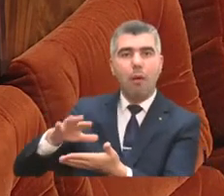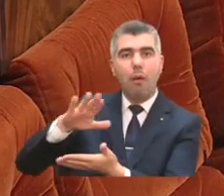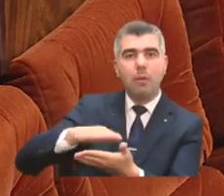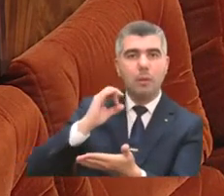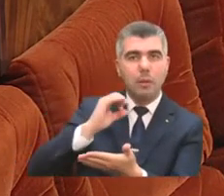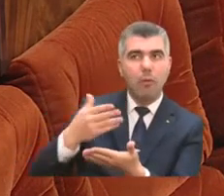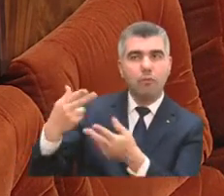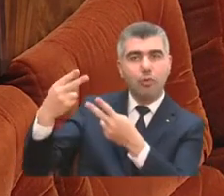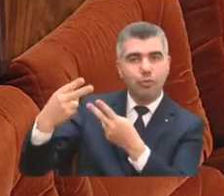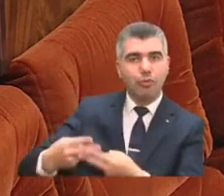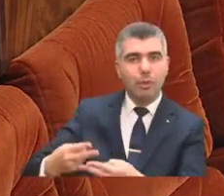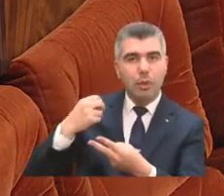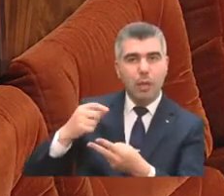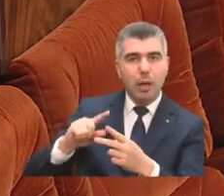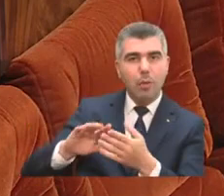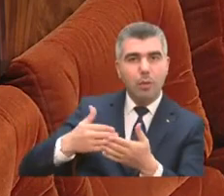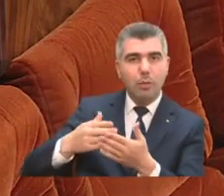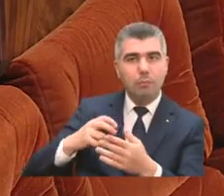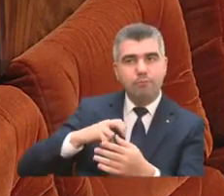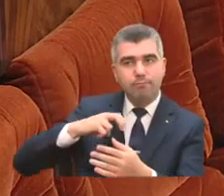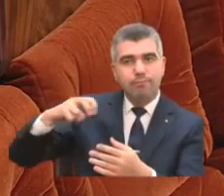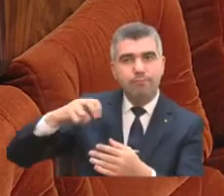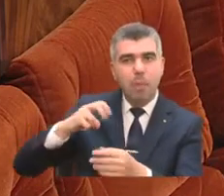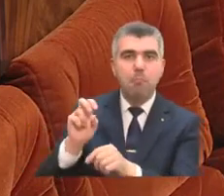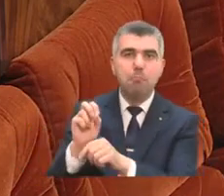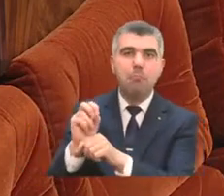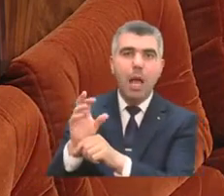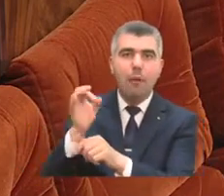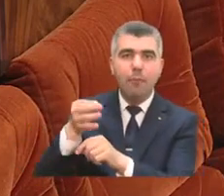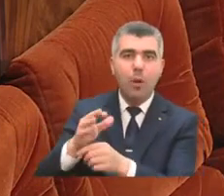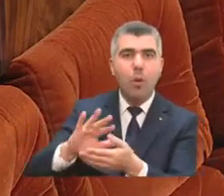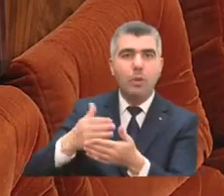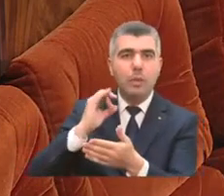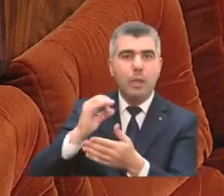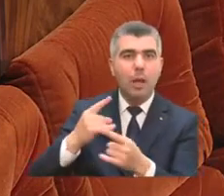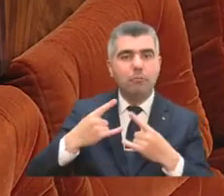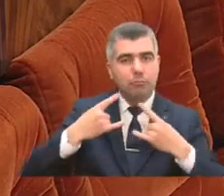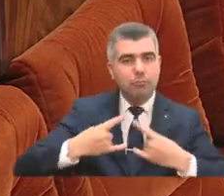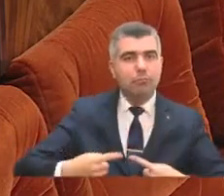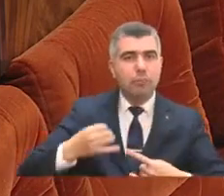مرحبا باش نضمنوا تنقل المسافرين في أحسن الظروف، السلامة والجودة. وشكراً.